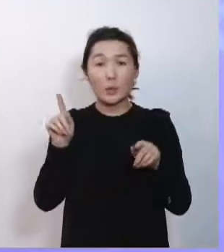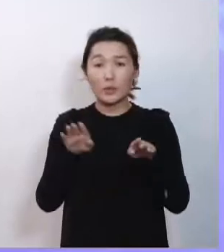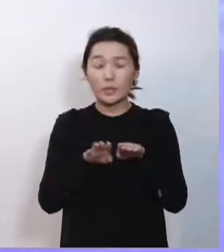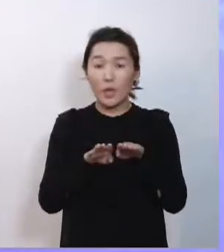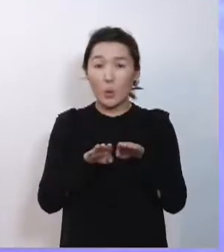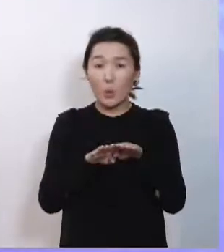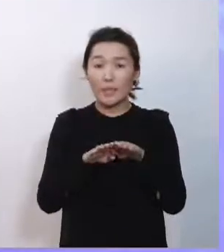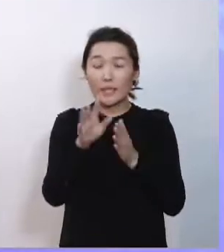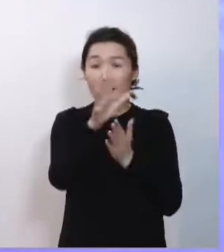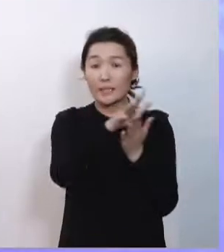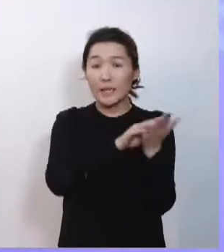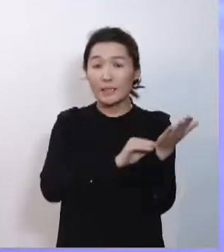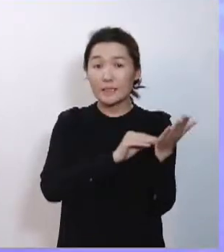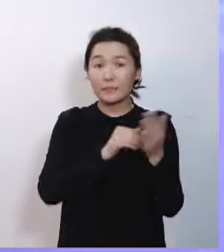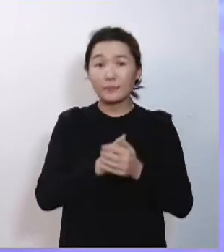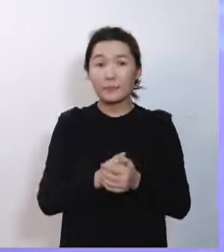такое текст,